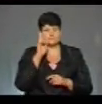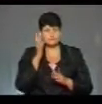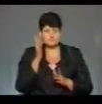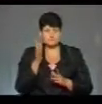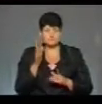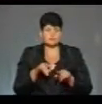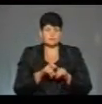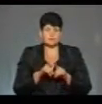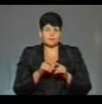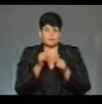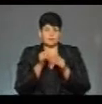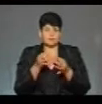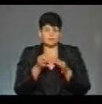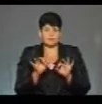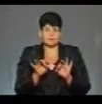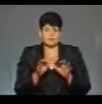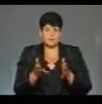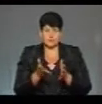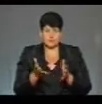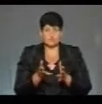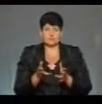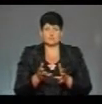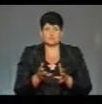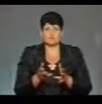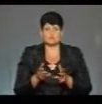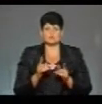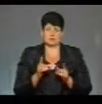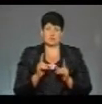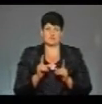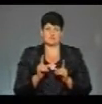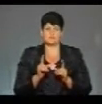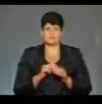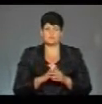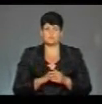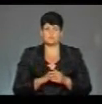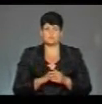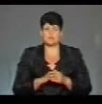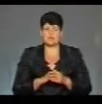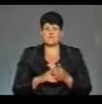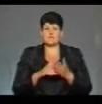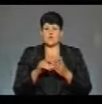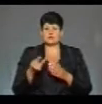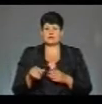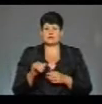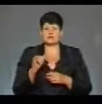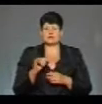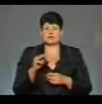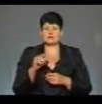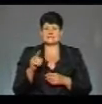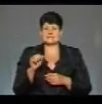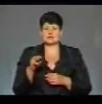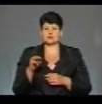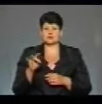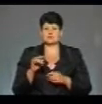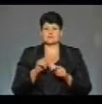недоступна все одно залишається, навіть якщо на літню площадку людина може зайти. Волонтер Ірина Заторська-Іремашвілі